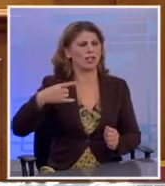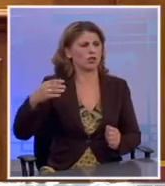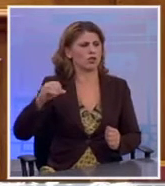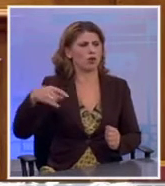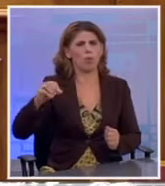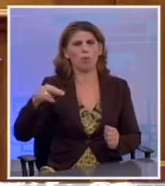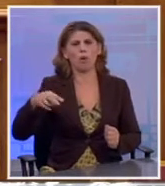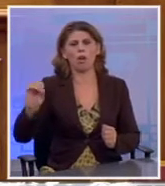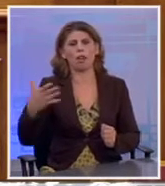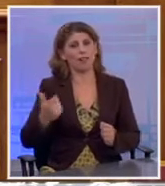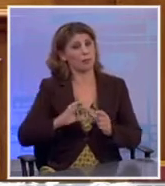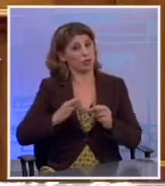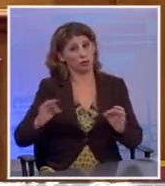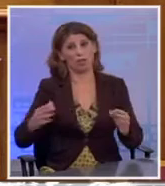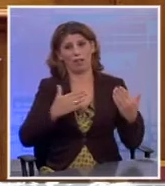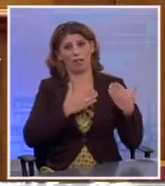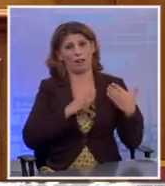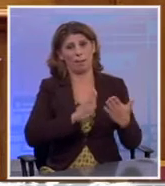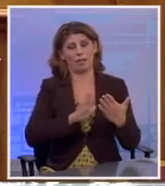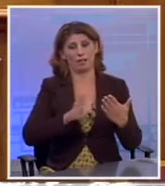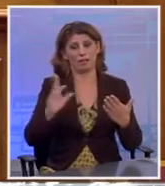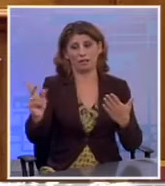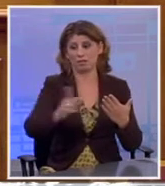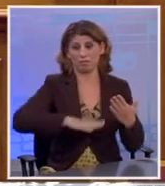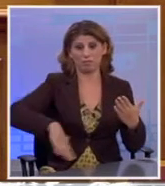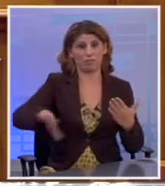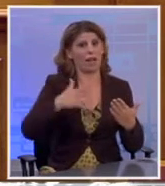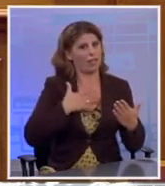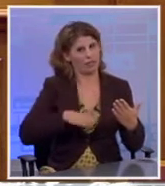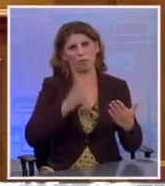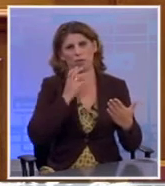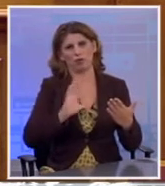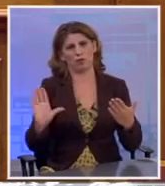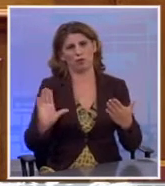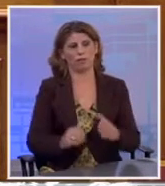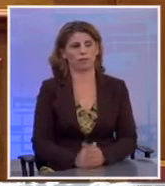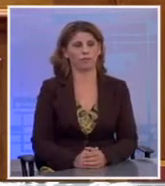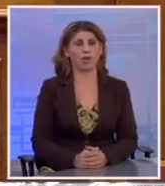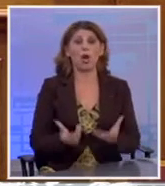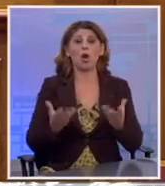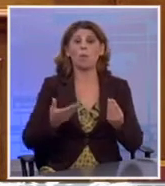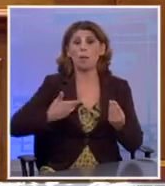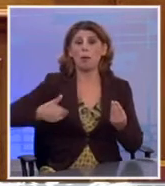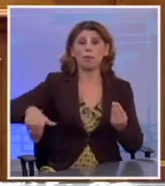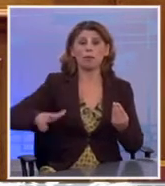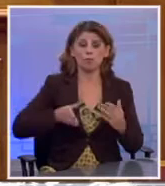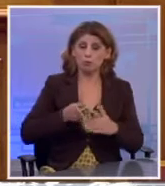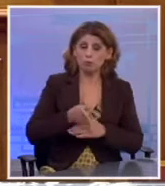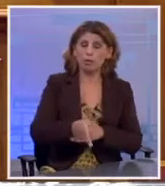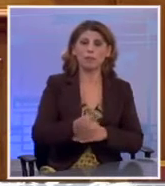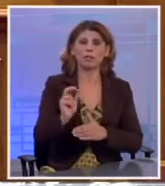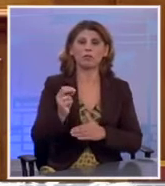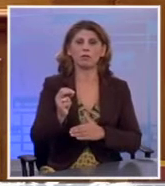Έχουμε ιστορικές ευθύνες απέναντι στο λαό, αν θέλουμε να είμαστε σοβαροί. Πολλοί από εμάς που μπαίνουμε στη Βουλή